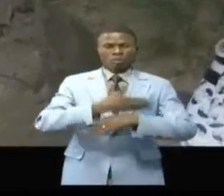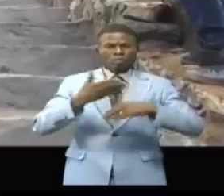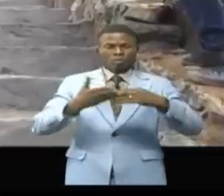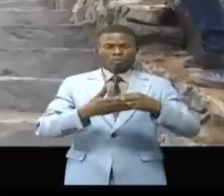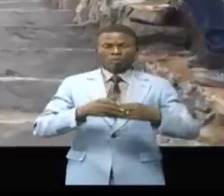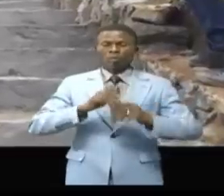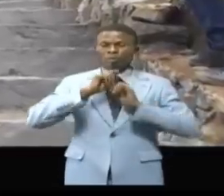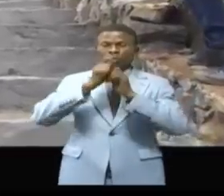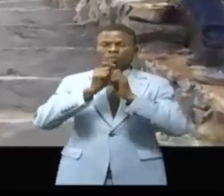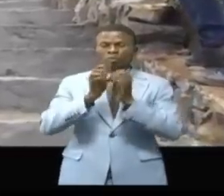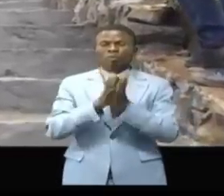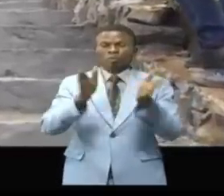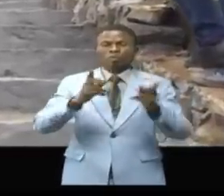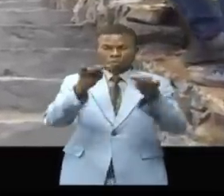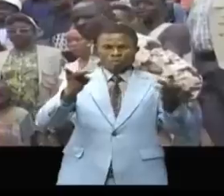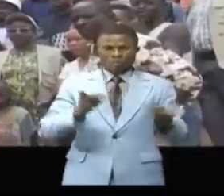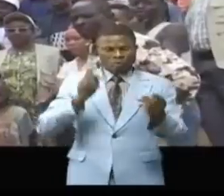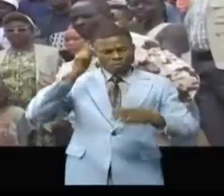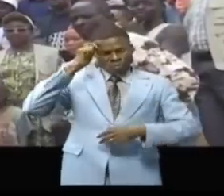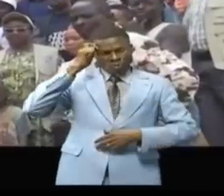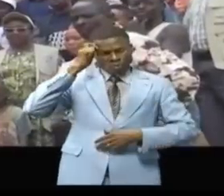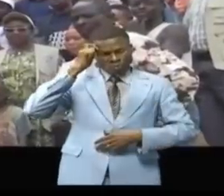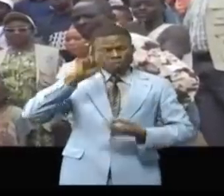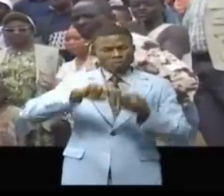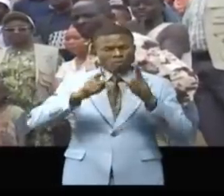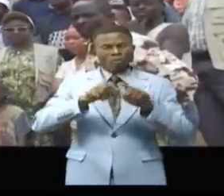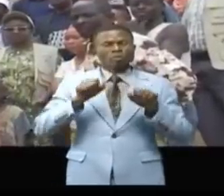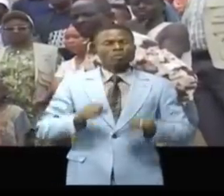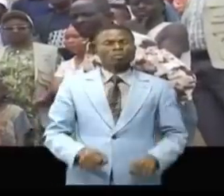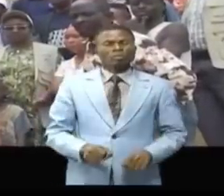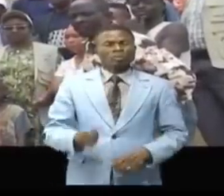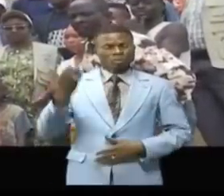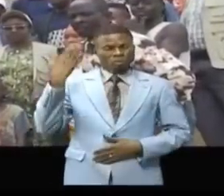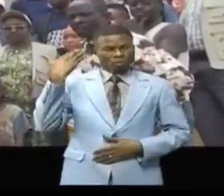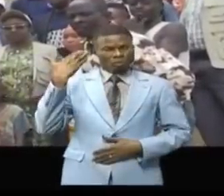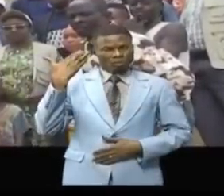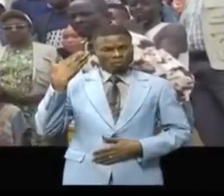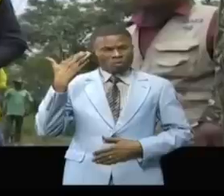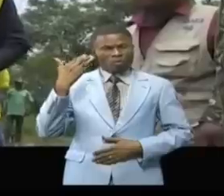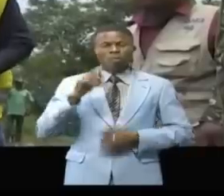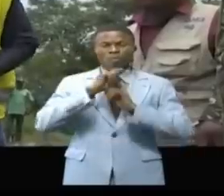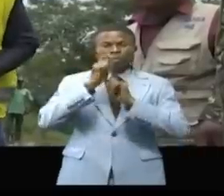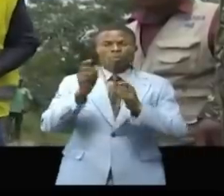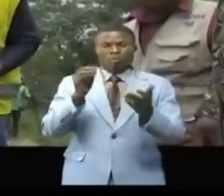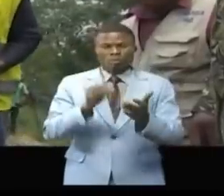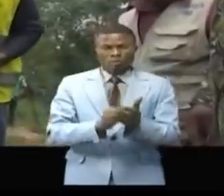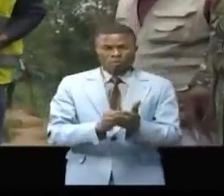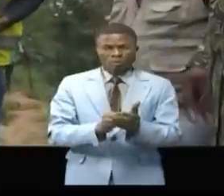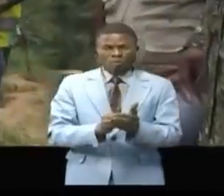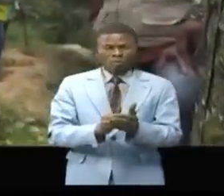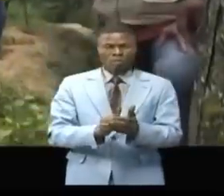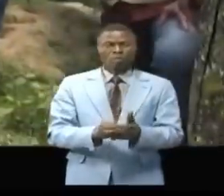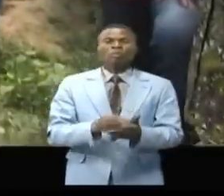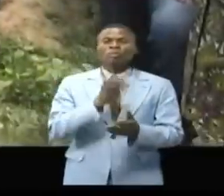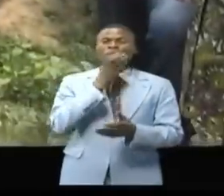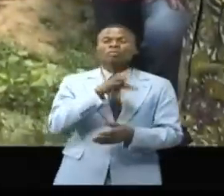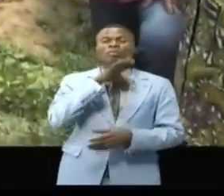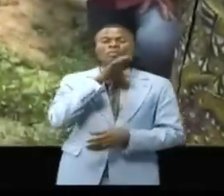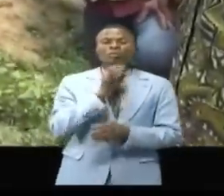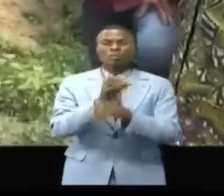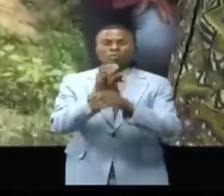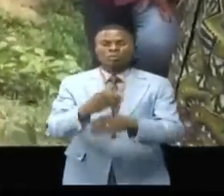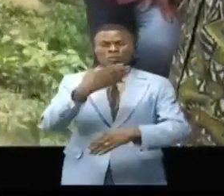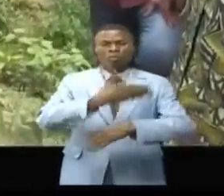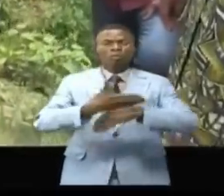communautaire, un lieu commun de souvenirs, quoique douloureux. Autre geste, c'est la pose de la première pierre de